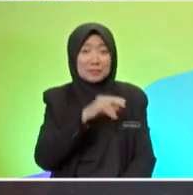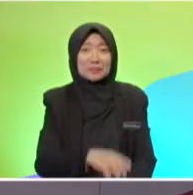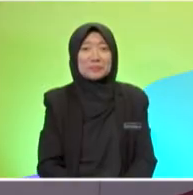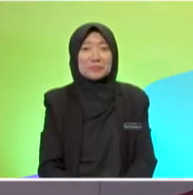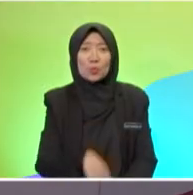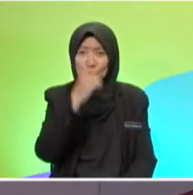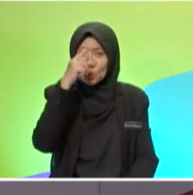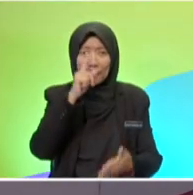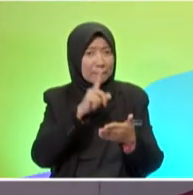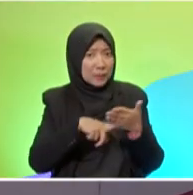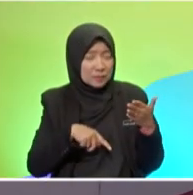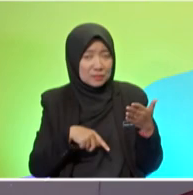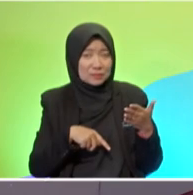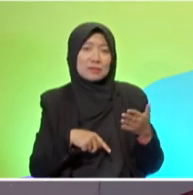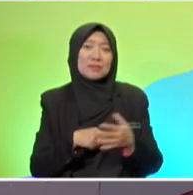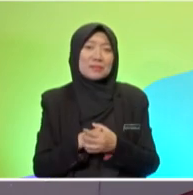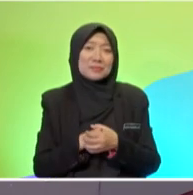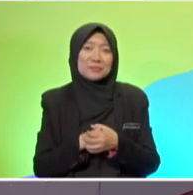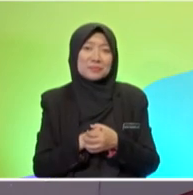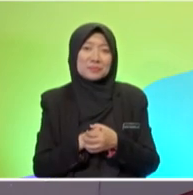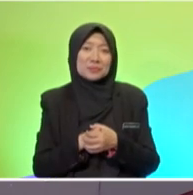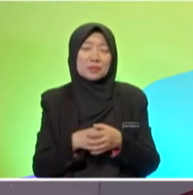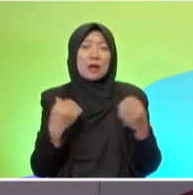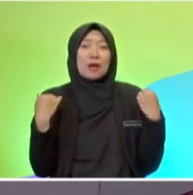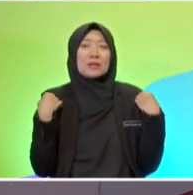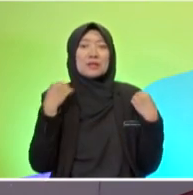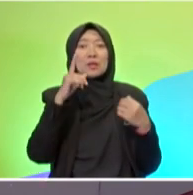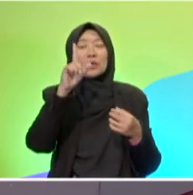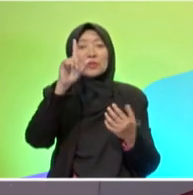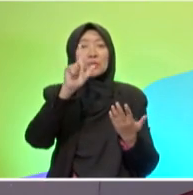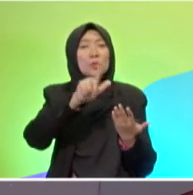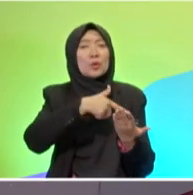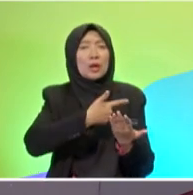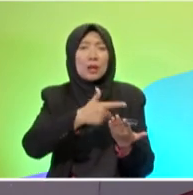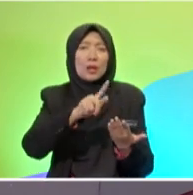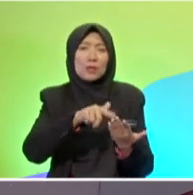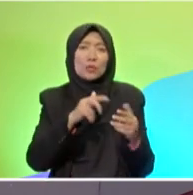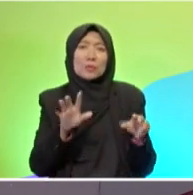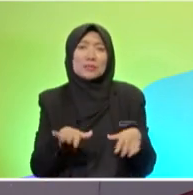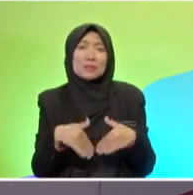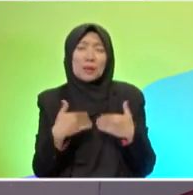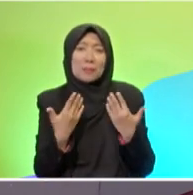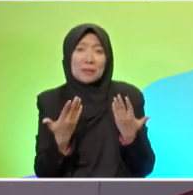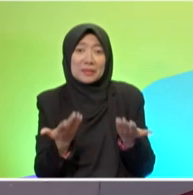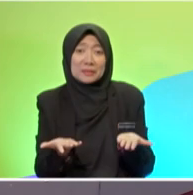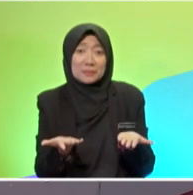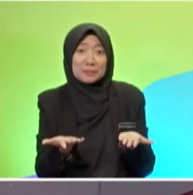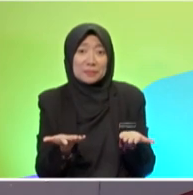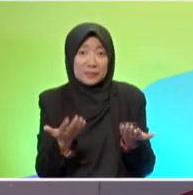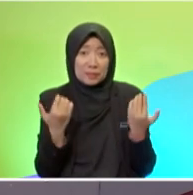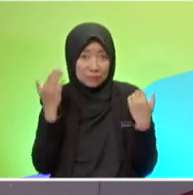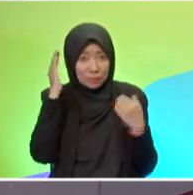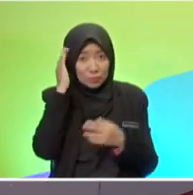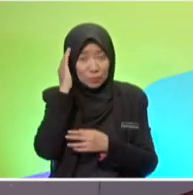Itik. Kalau itik ni saya teringat satu lagu. Lagu apa cikgu? Macam mana lagu itik tu? Murid-murid cikgu ingat tak lagu itik?